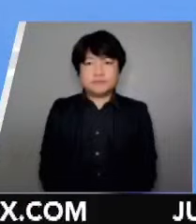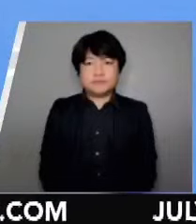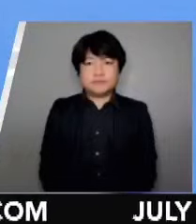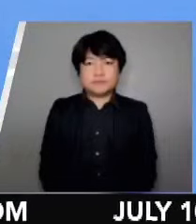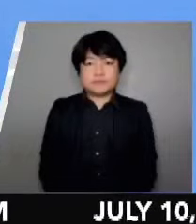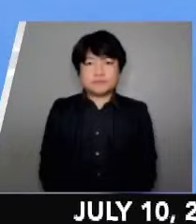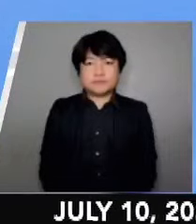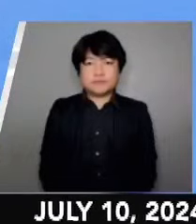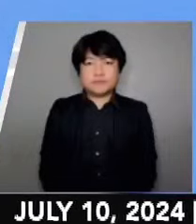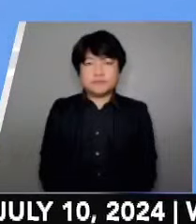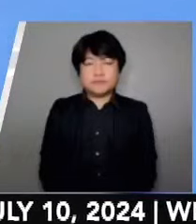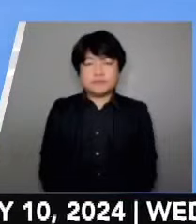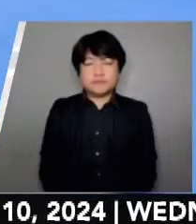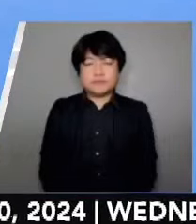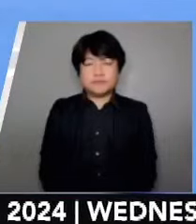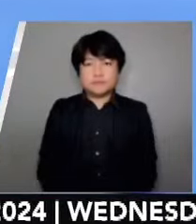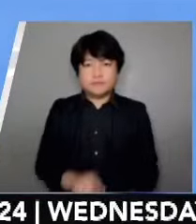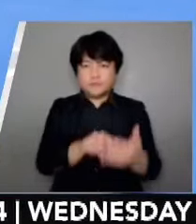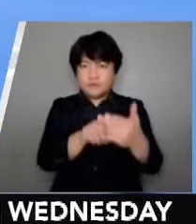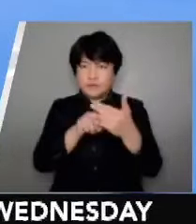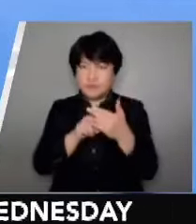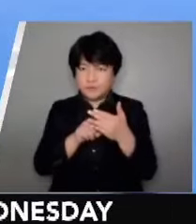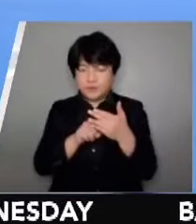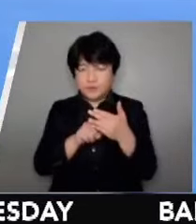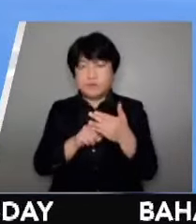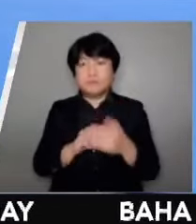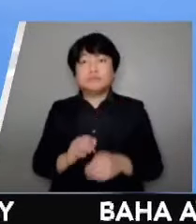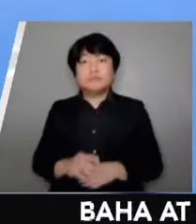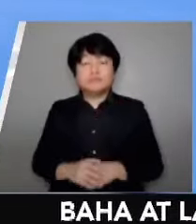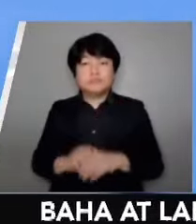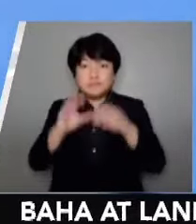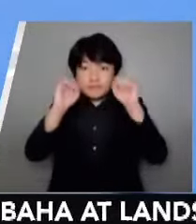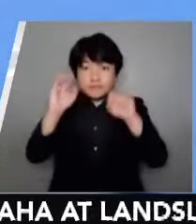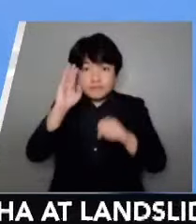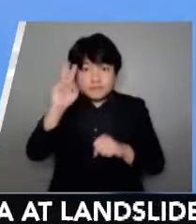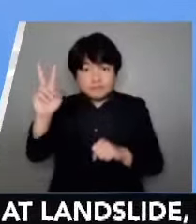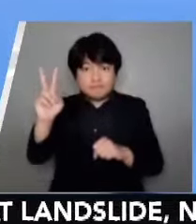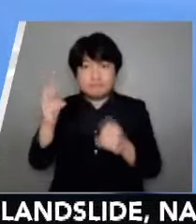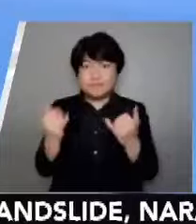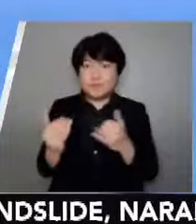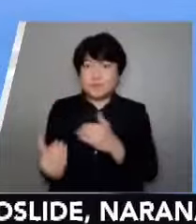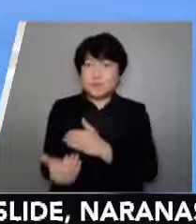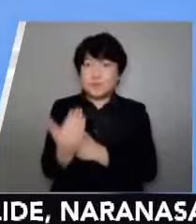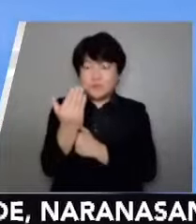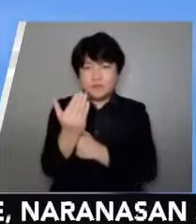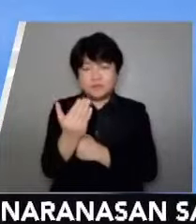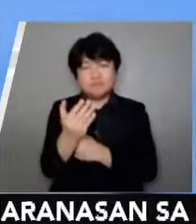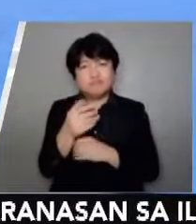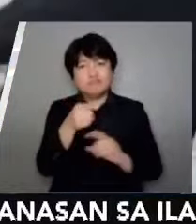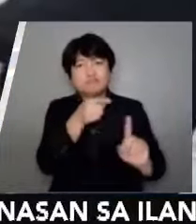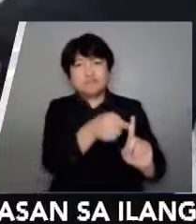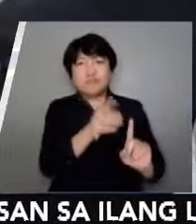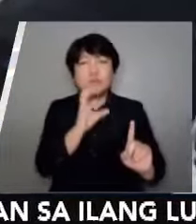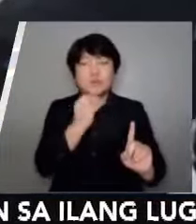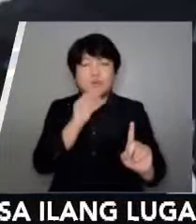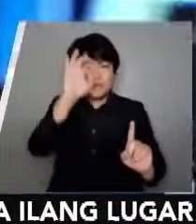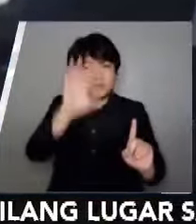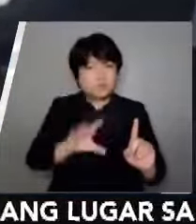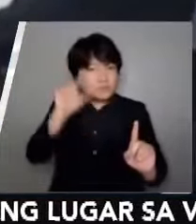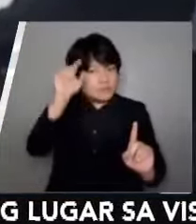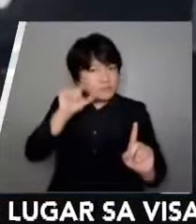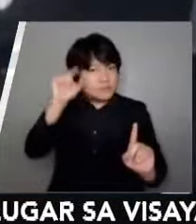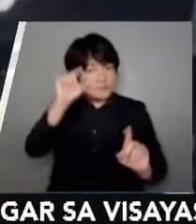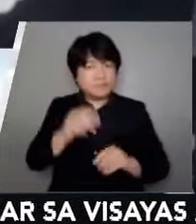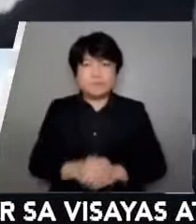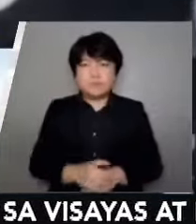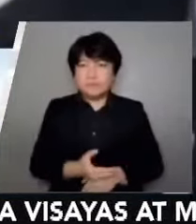Magpakita ka, yan ang hamon ni Pangulong Bongbong Marcos ngayong umaga kay Pastor Apollo Quiboloy. Sinagot din ng Pangulo ang